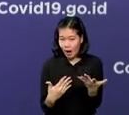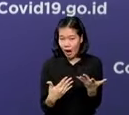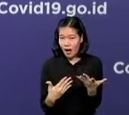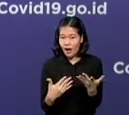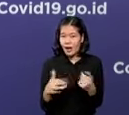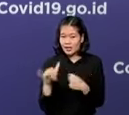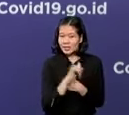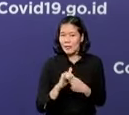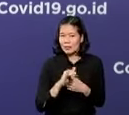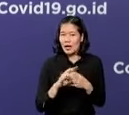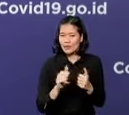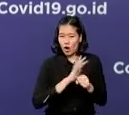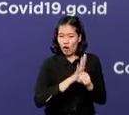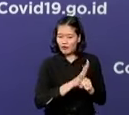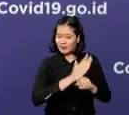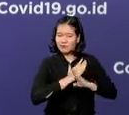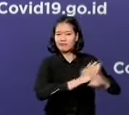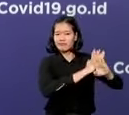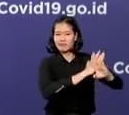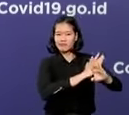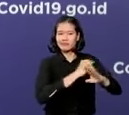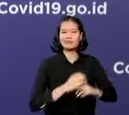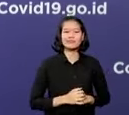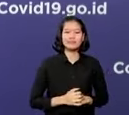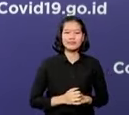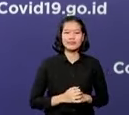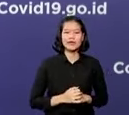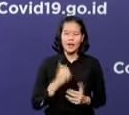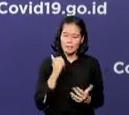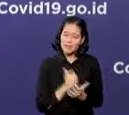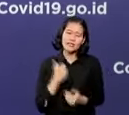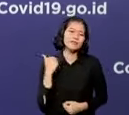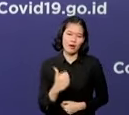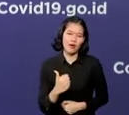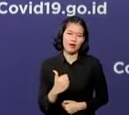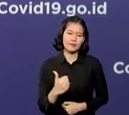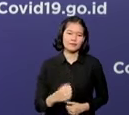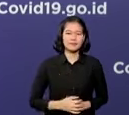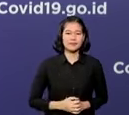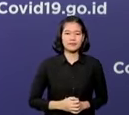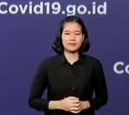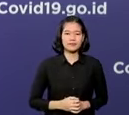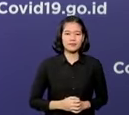pula bisa mengendalikan COVID-19 ini. Kita pasti bisa untuk melakukan itu.